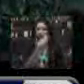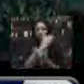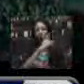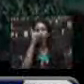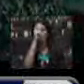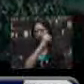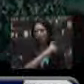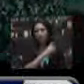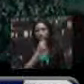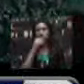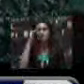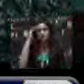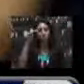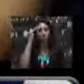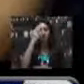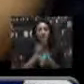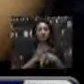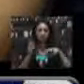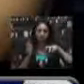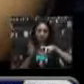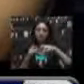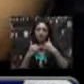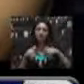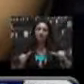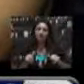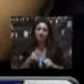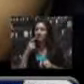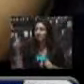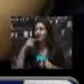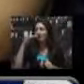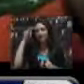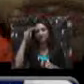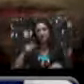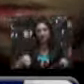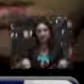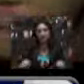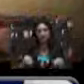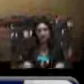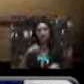لهم شكرا اللي بيساعدوا الناس الغلابه. مبسوطه اللي جابوا لي كرسي عشان اخرج بره.